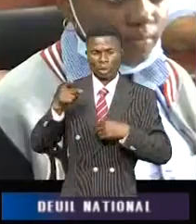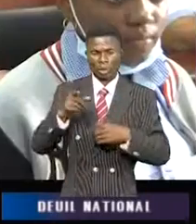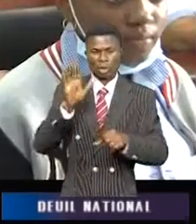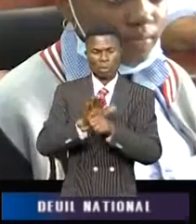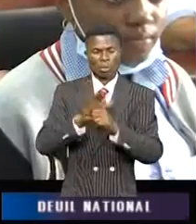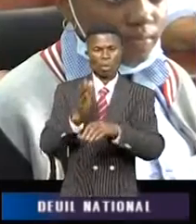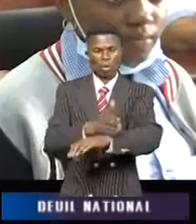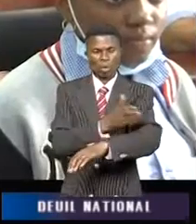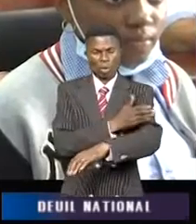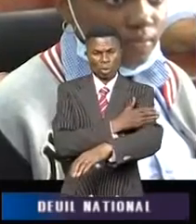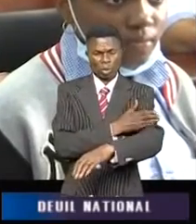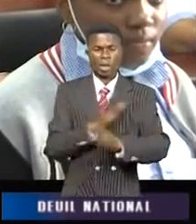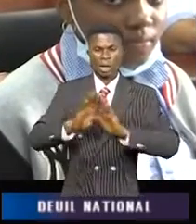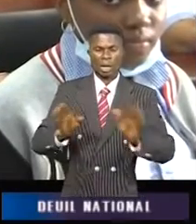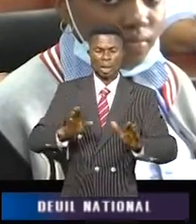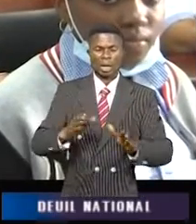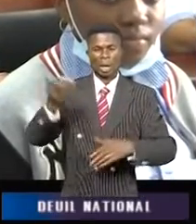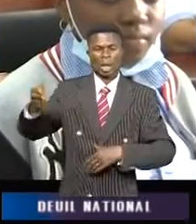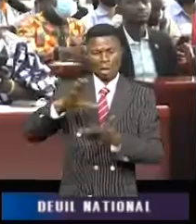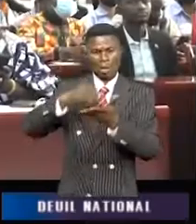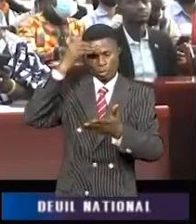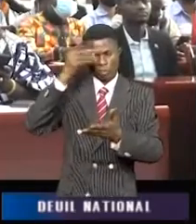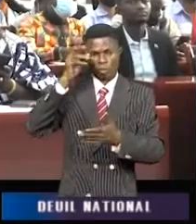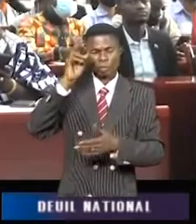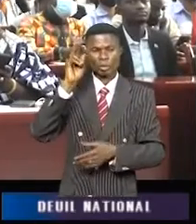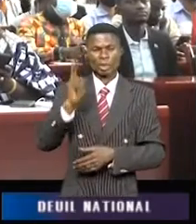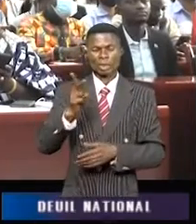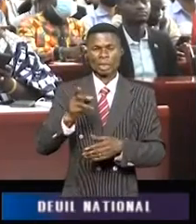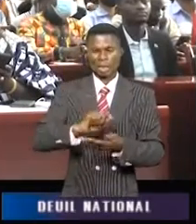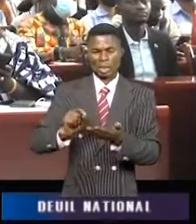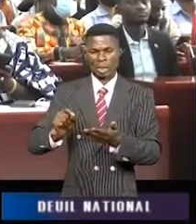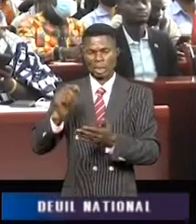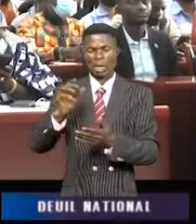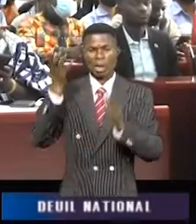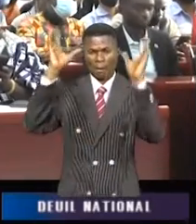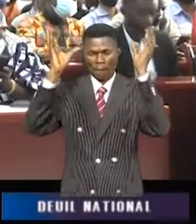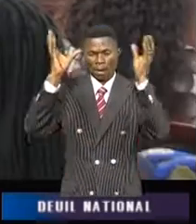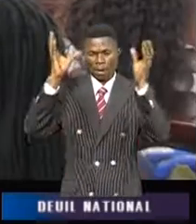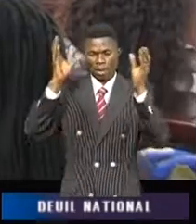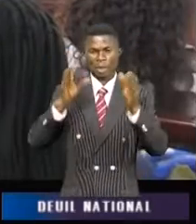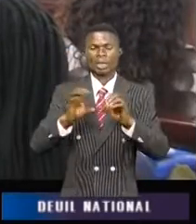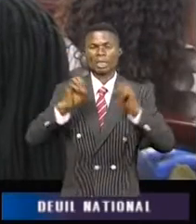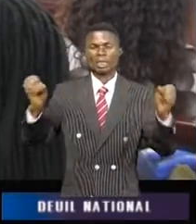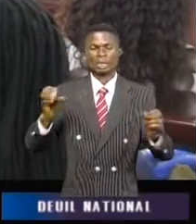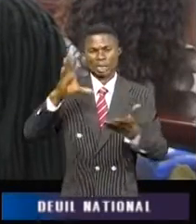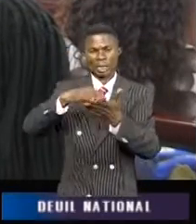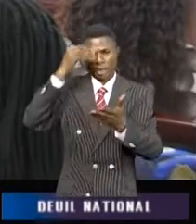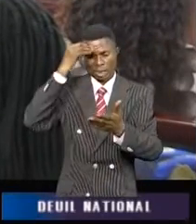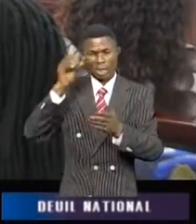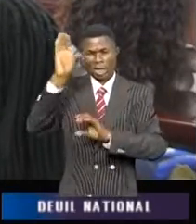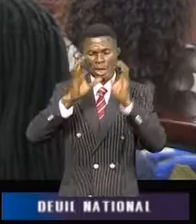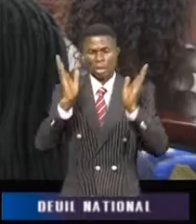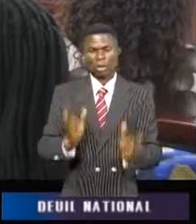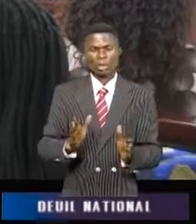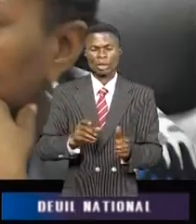de progrès car ses capacités d'accueil sont passées de 2 salles de classe au cycle maternel à une 50aine. Des sections scientifiques et